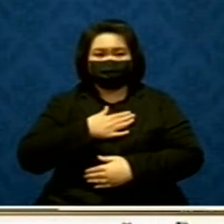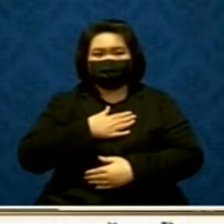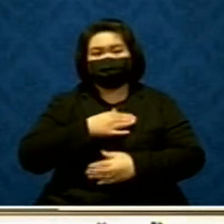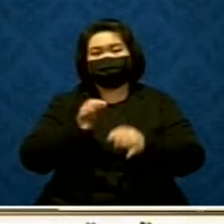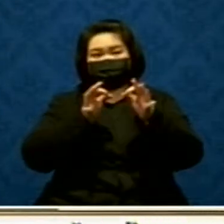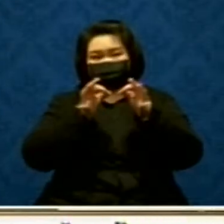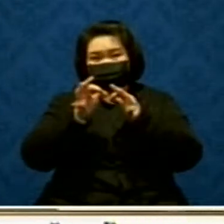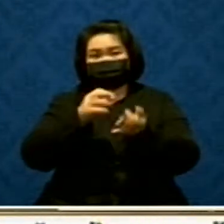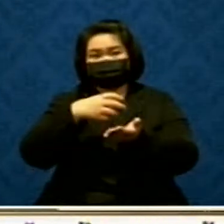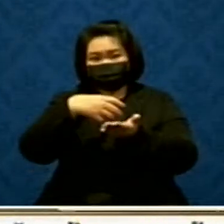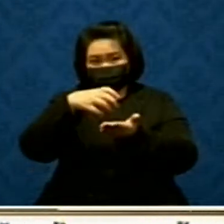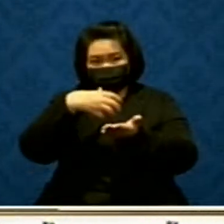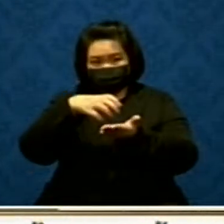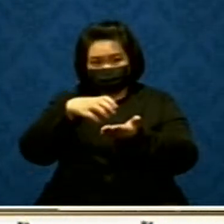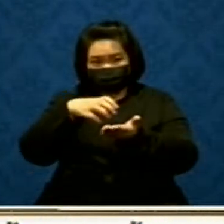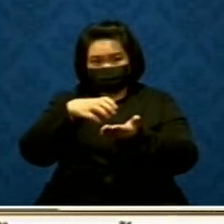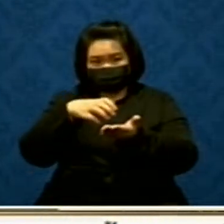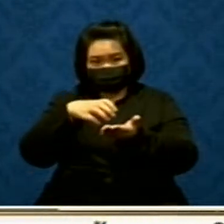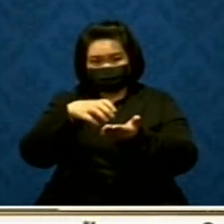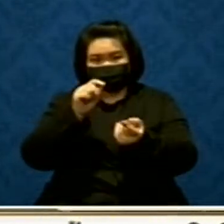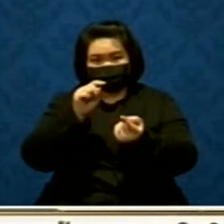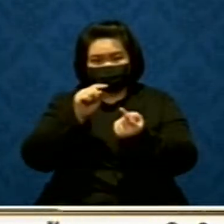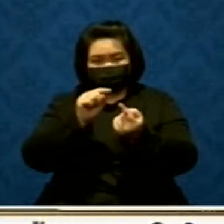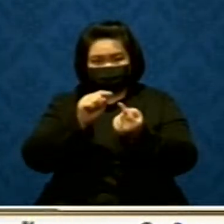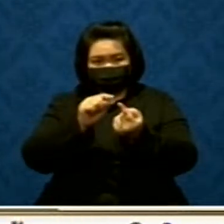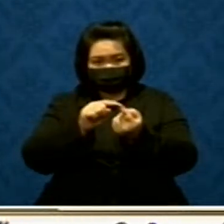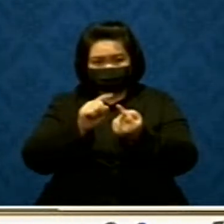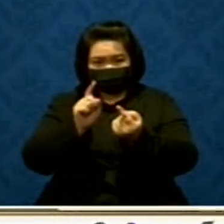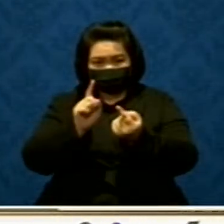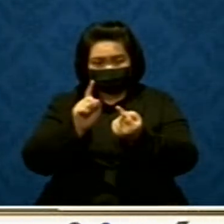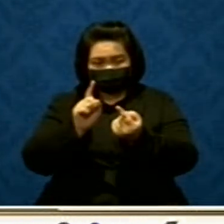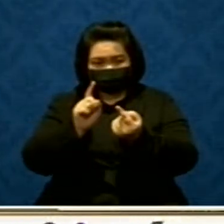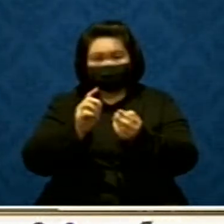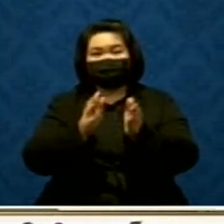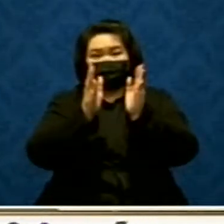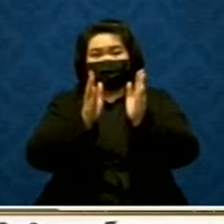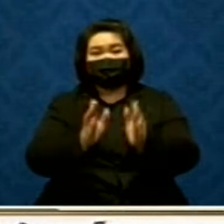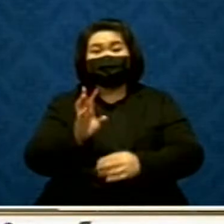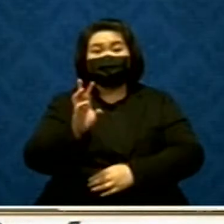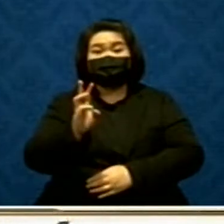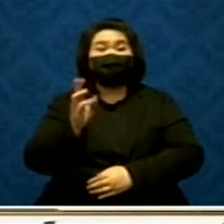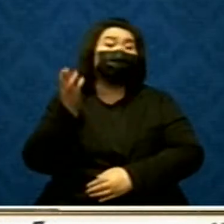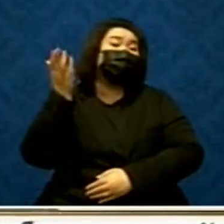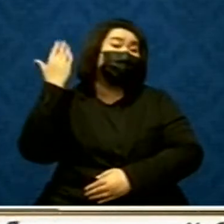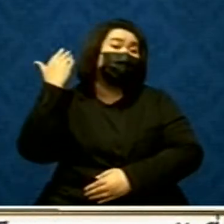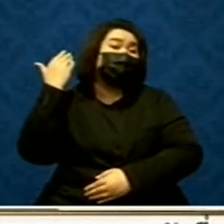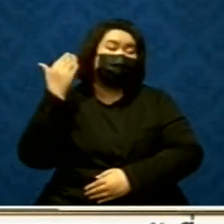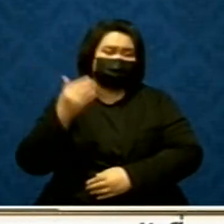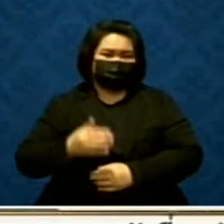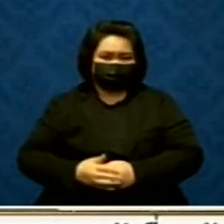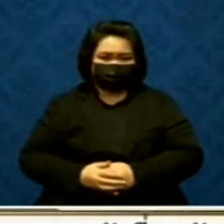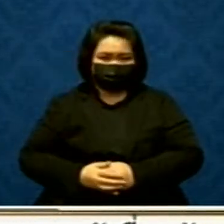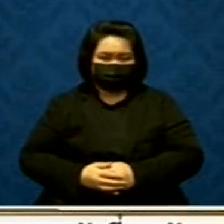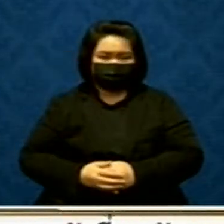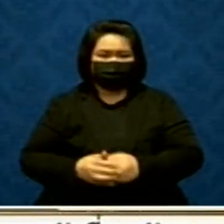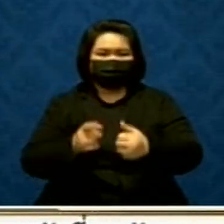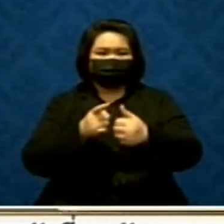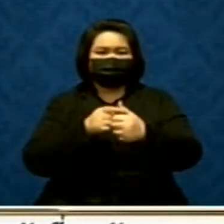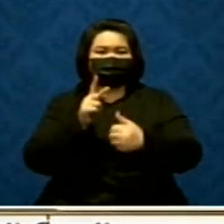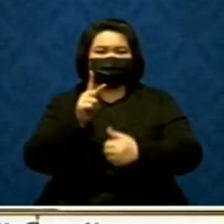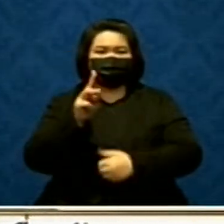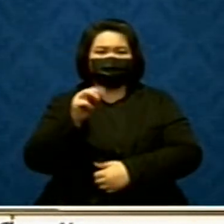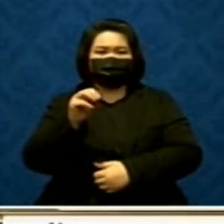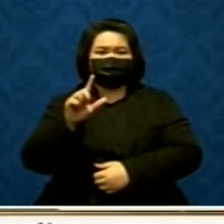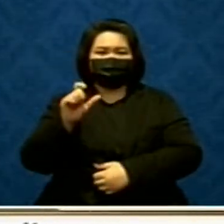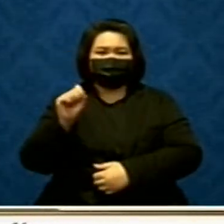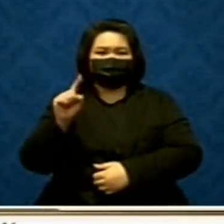นะครับทั้ง6ท่านนะครับก็คือท่านกมลศักดิ์ลีวาเมา